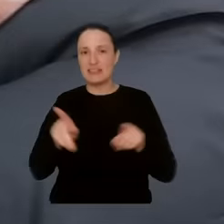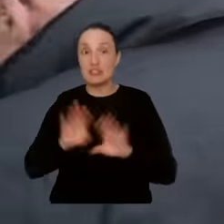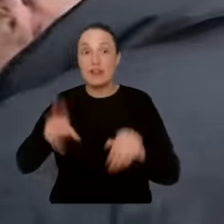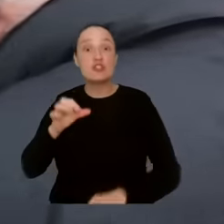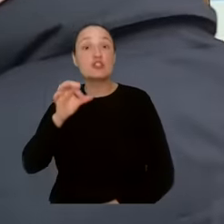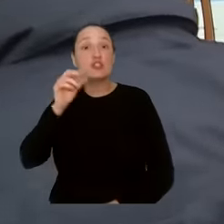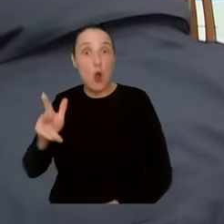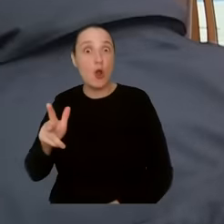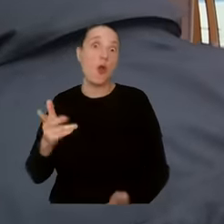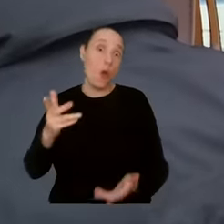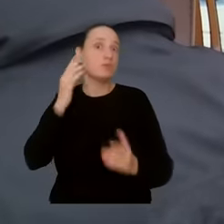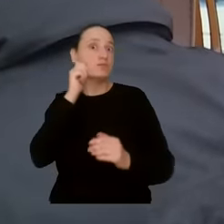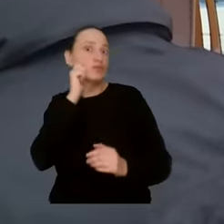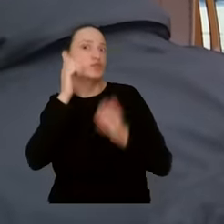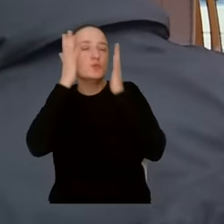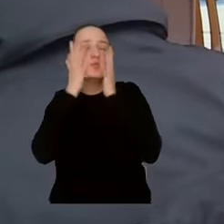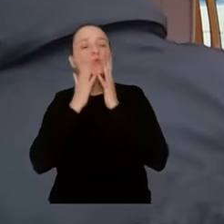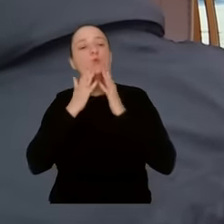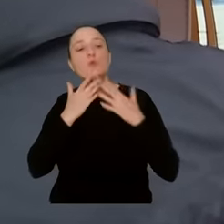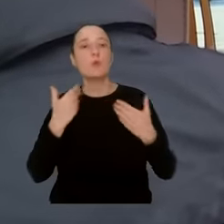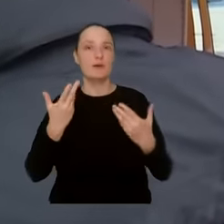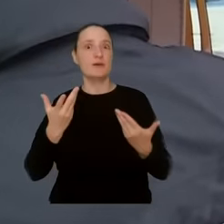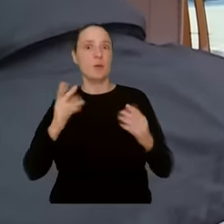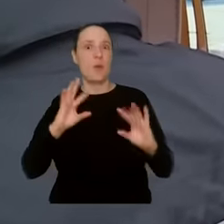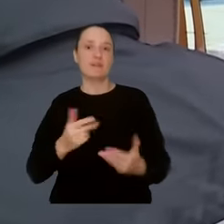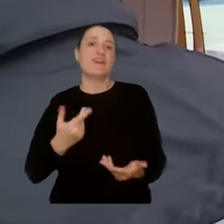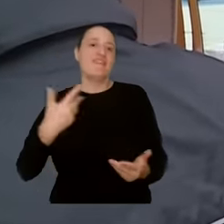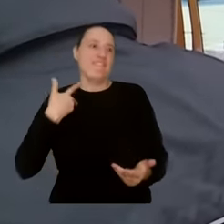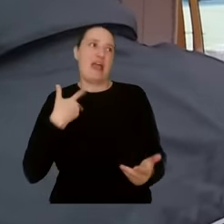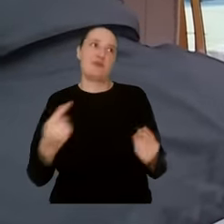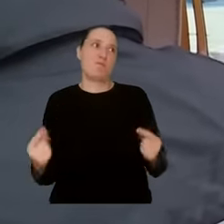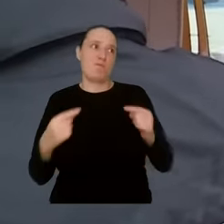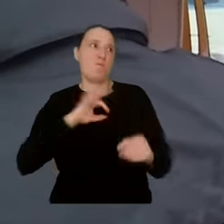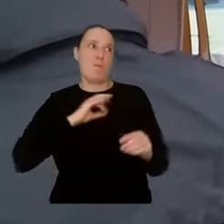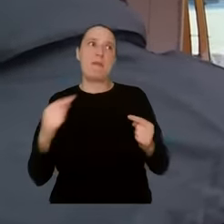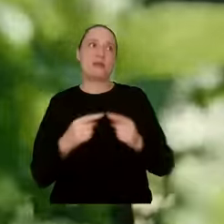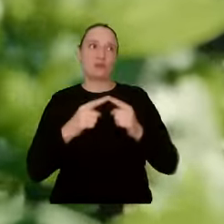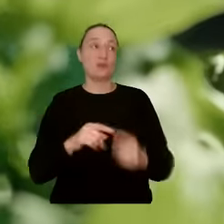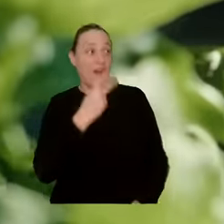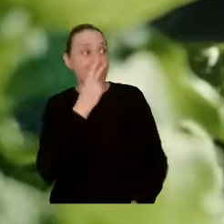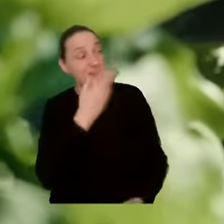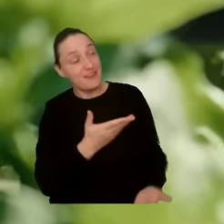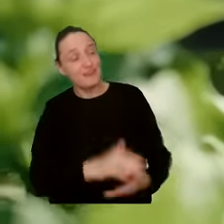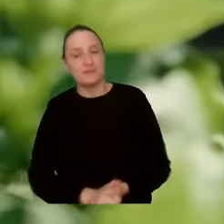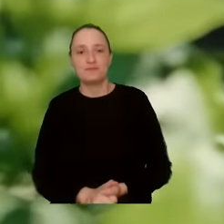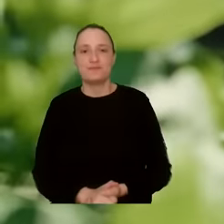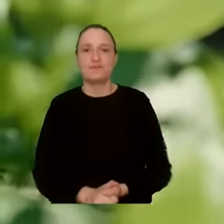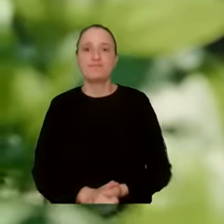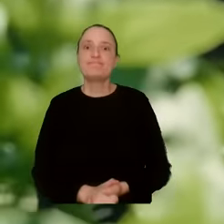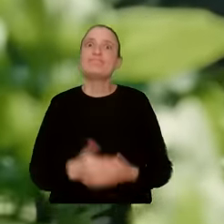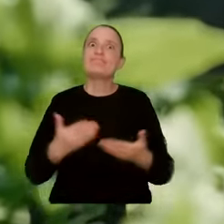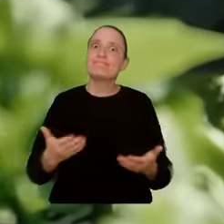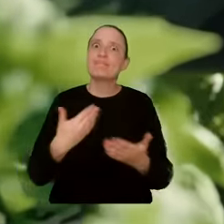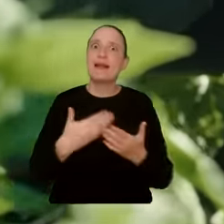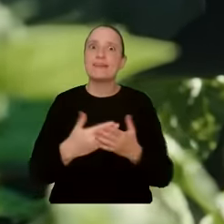na cerę. Sok bardzo. No to widać u pani. W moim wieku tak, to jest szczególnie ważne. Czas więc ustawiać się w kolejce